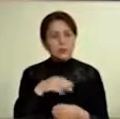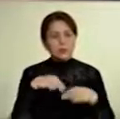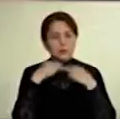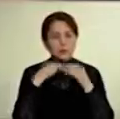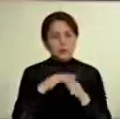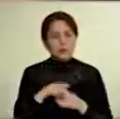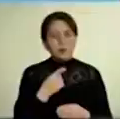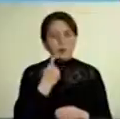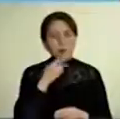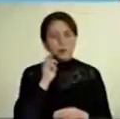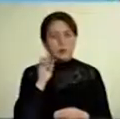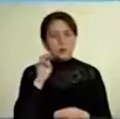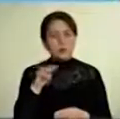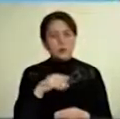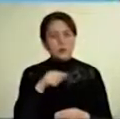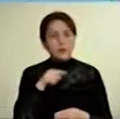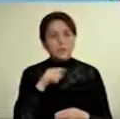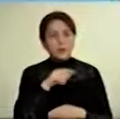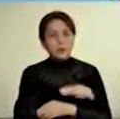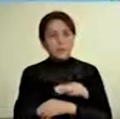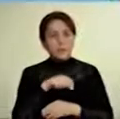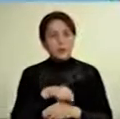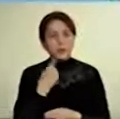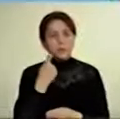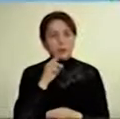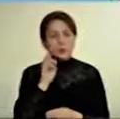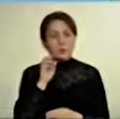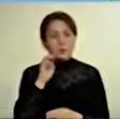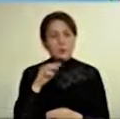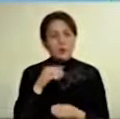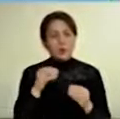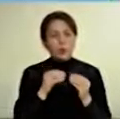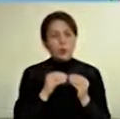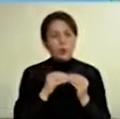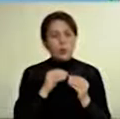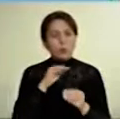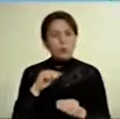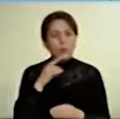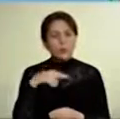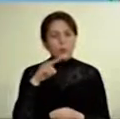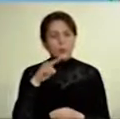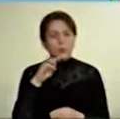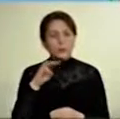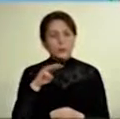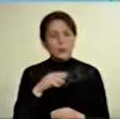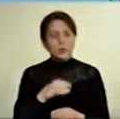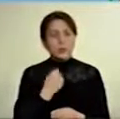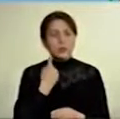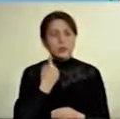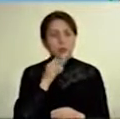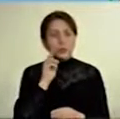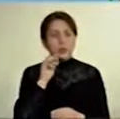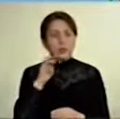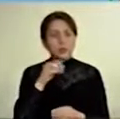qiling. 1 kilometrimiz 1000 metr, 1 kilometrimiz 10000 desimetr, 1 kilometrimiz 100000